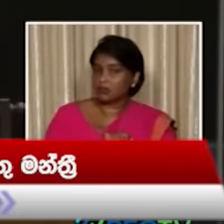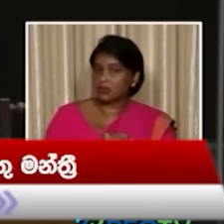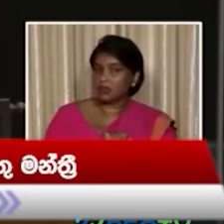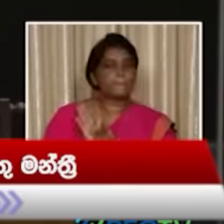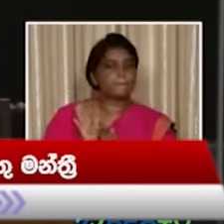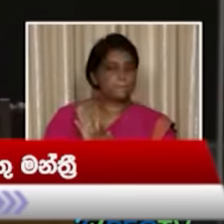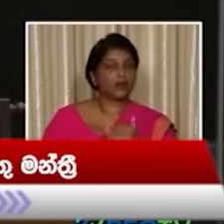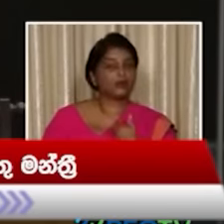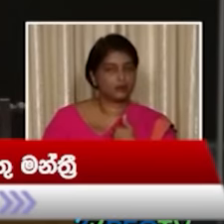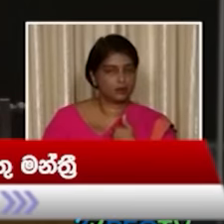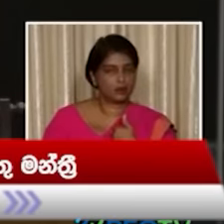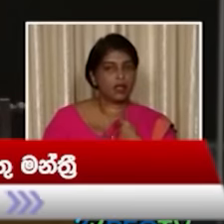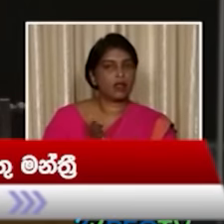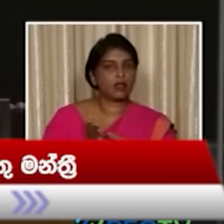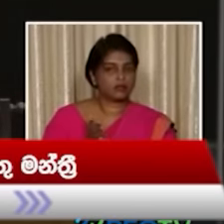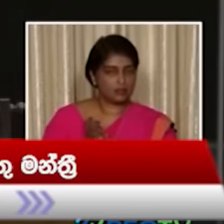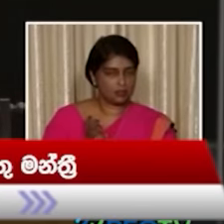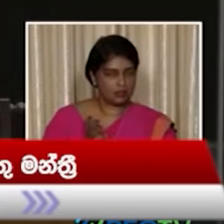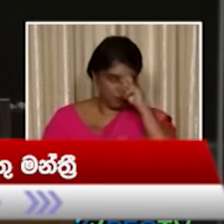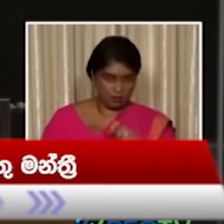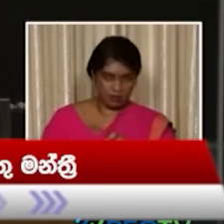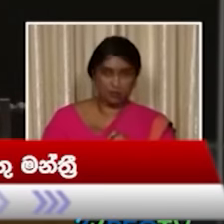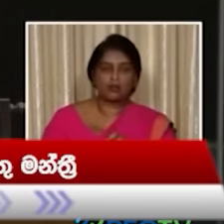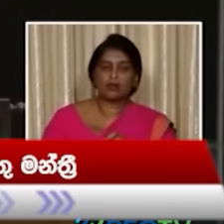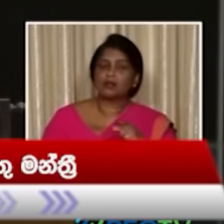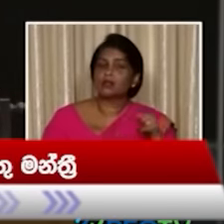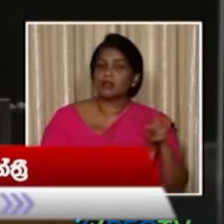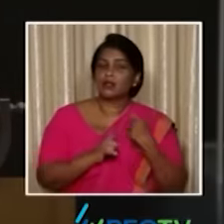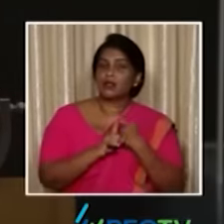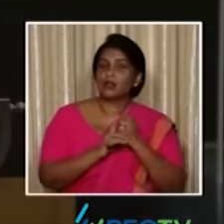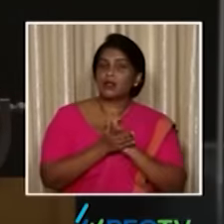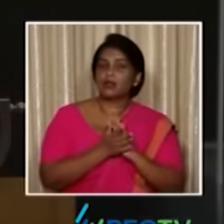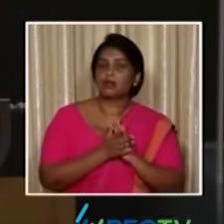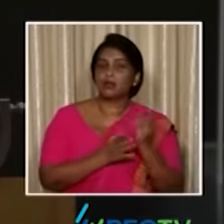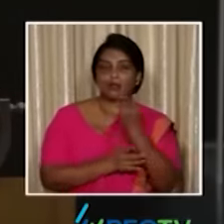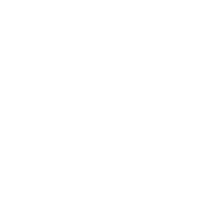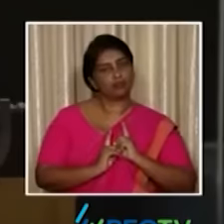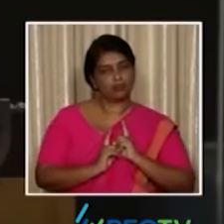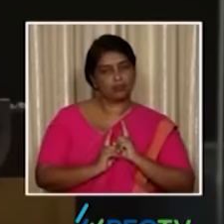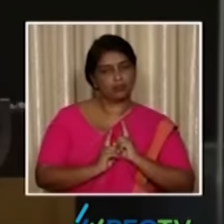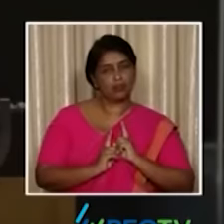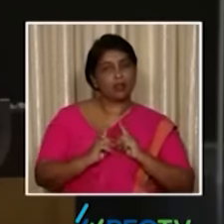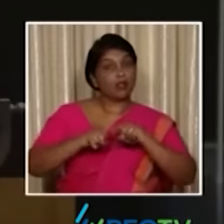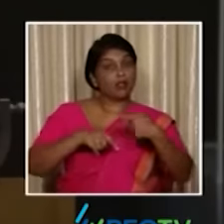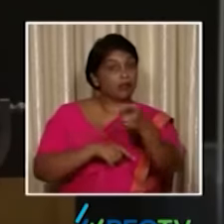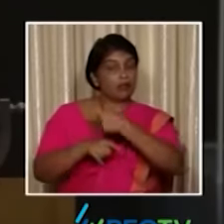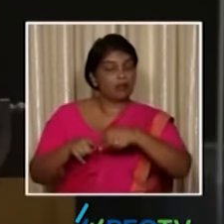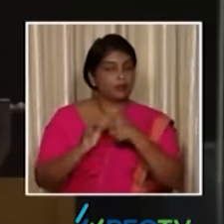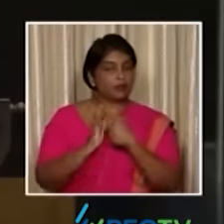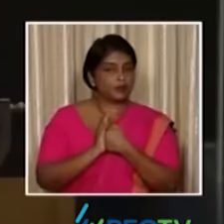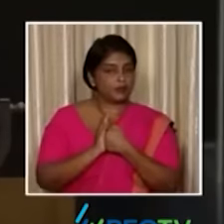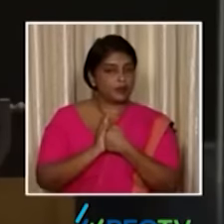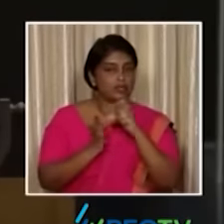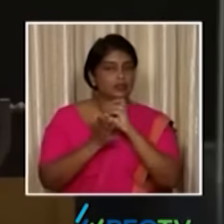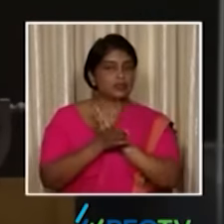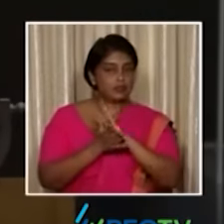වරප්‍රසාද කමිටුවේ මමත් රංජිත් මද්දුම් බණ්ඩාර මැතිතුමත් ගරු කබීර් හෂිම් මැතිතුමත් එක තීරණයක ඉදදී අනිත් තීරණේ ගරු